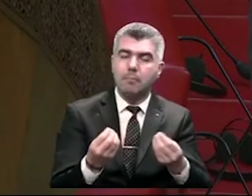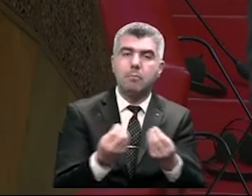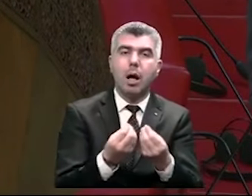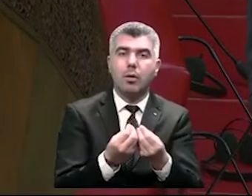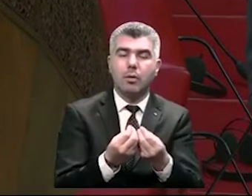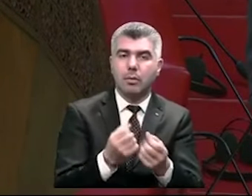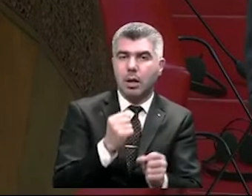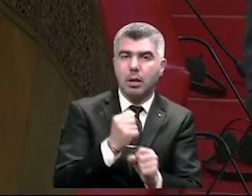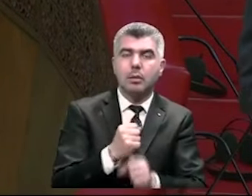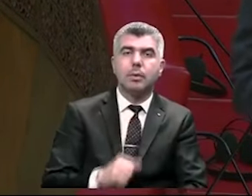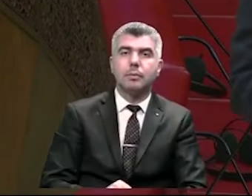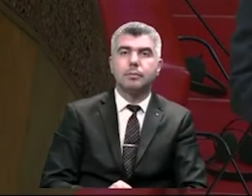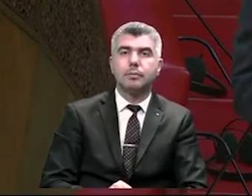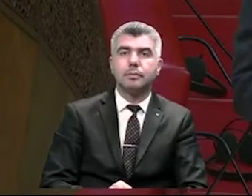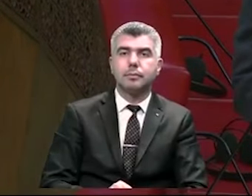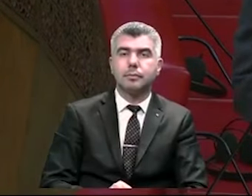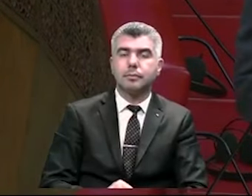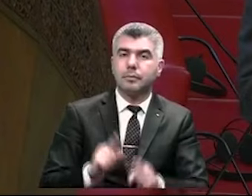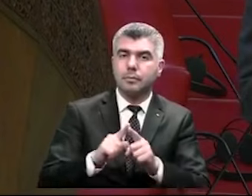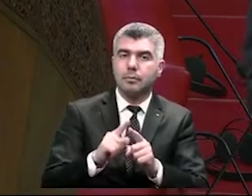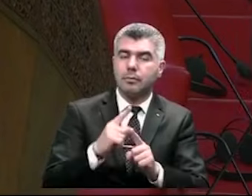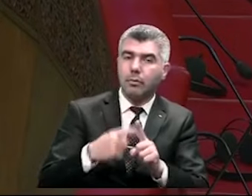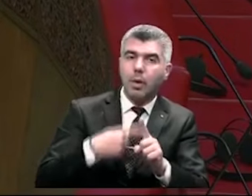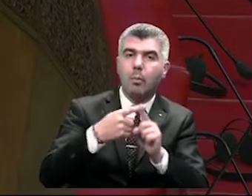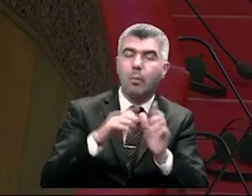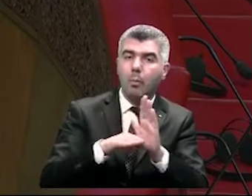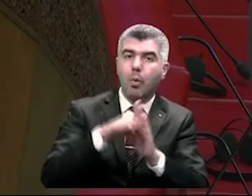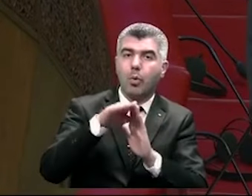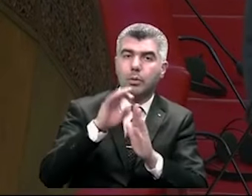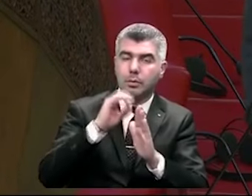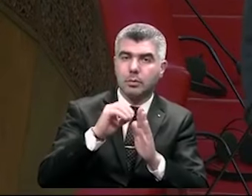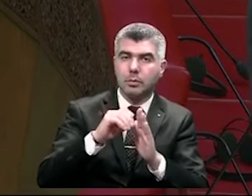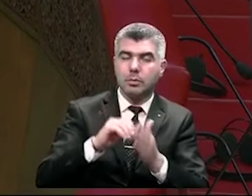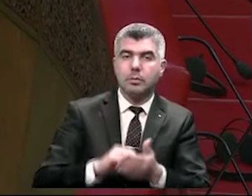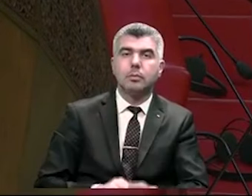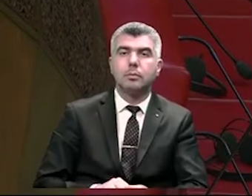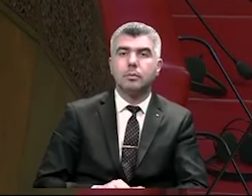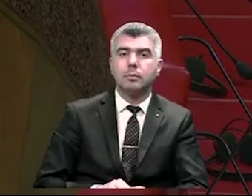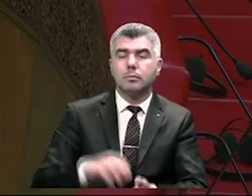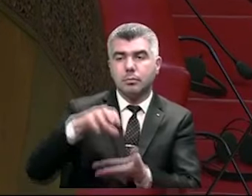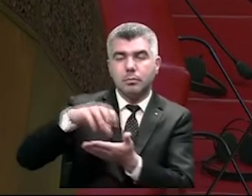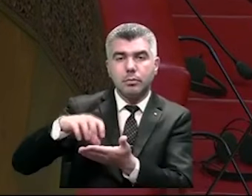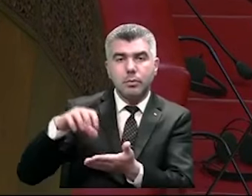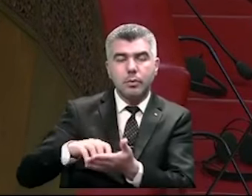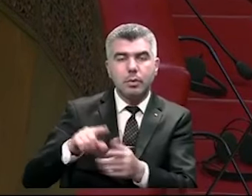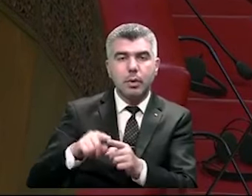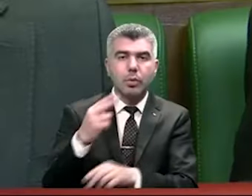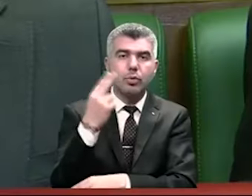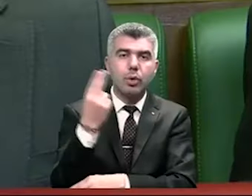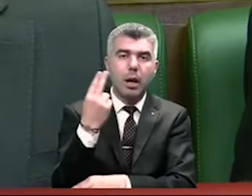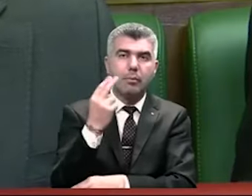اخرى باش نقوي من هذ القدره الاستيعابيه ديال ديال الاحياء